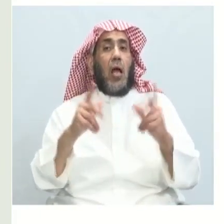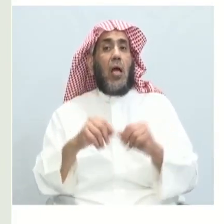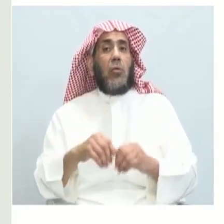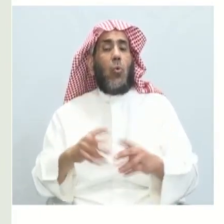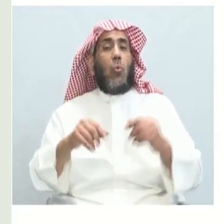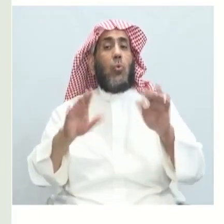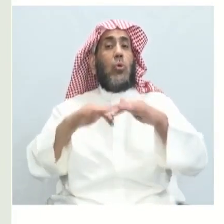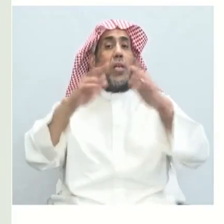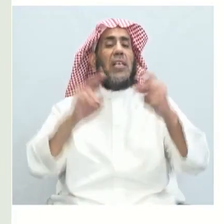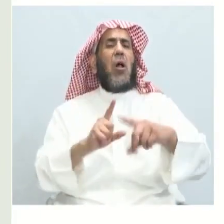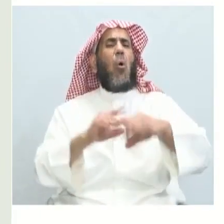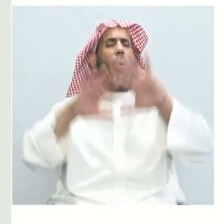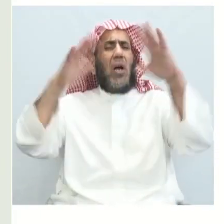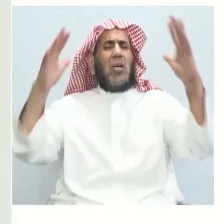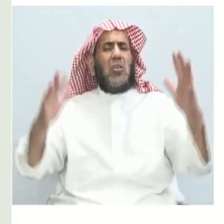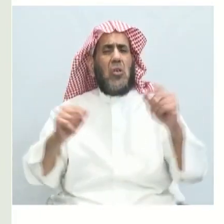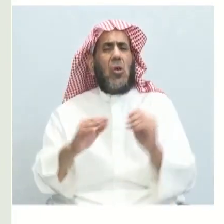كهانه وشعرائهم